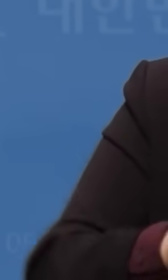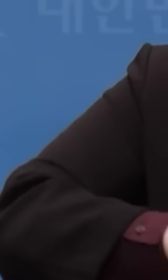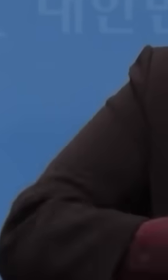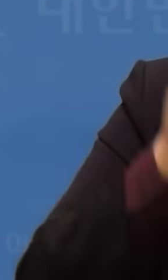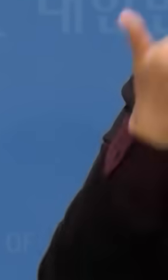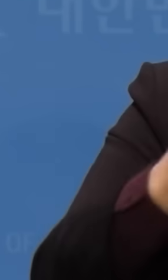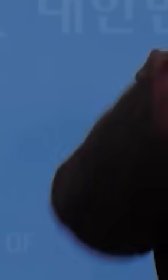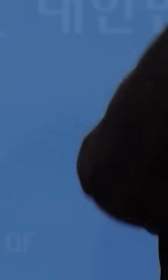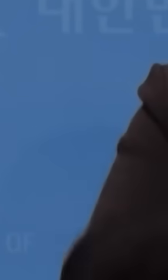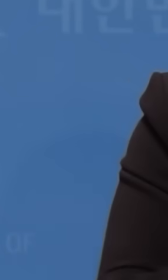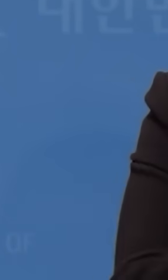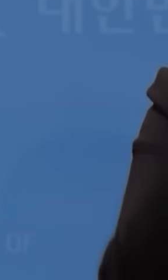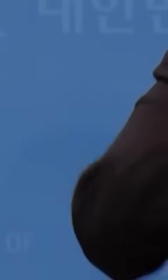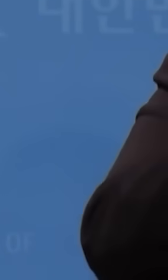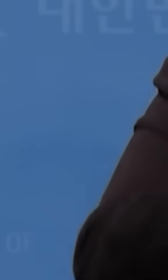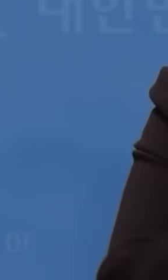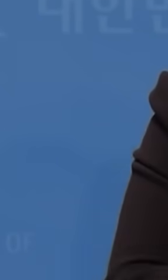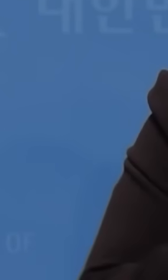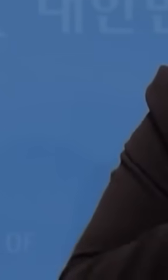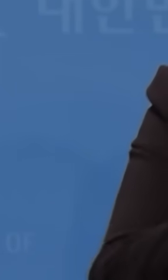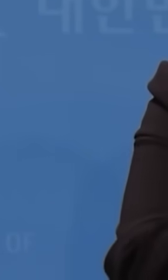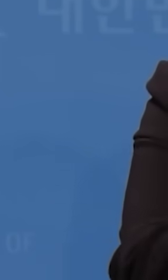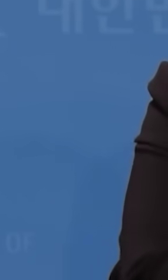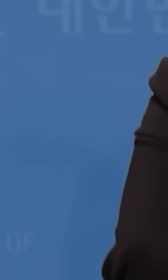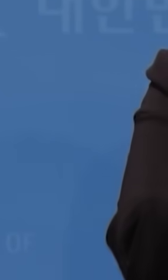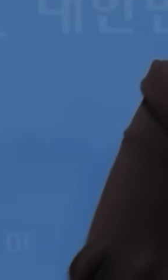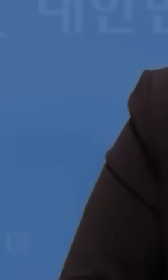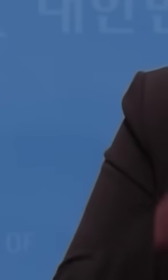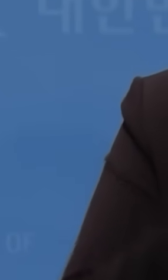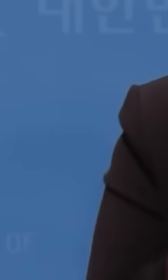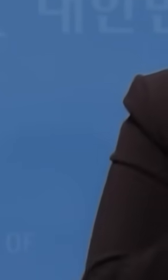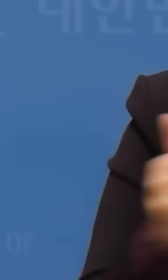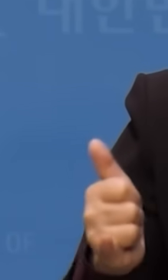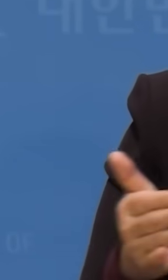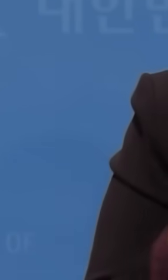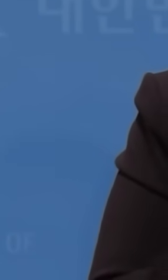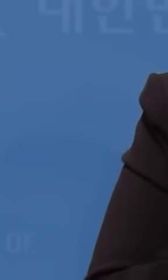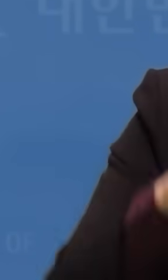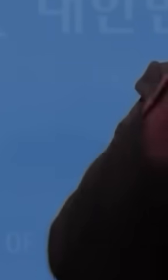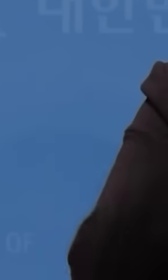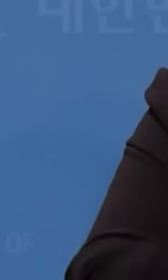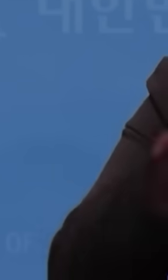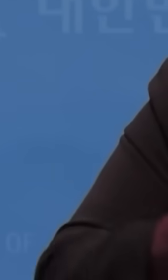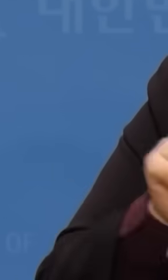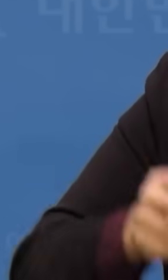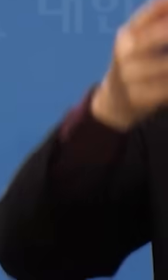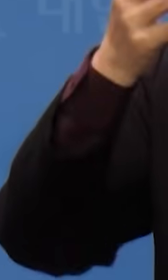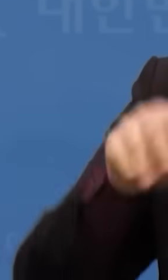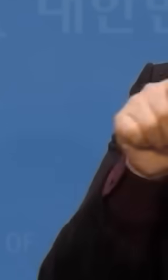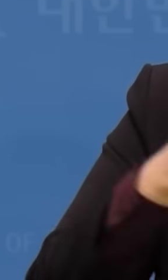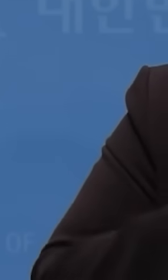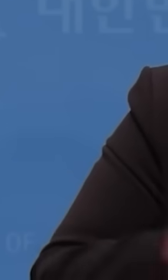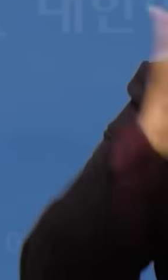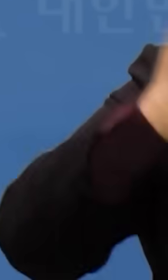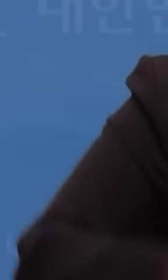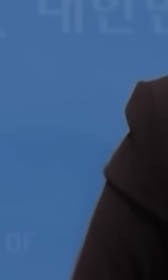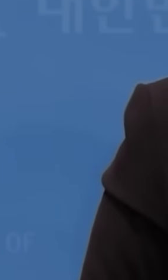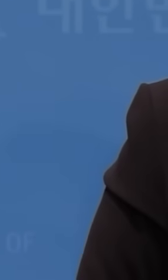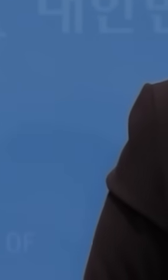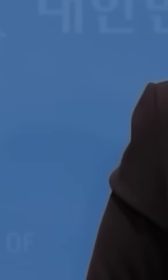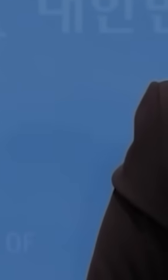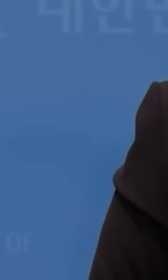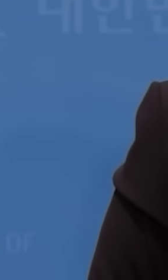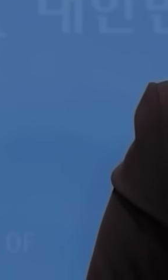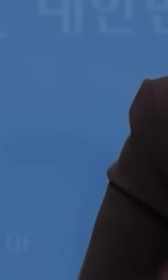적어냈습니다. 제가 직접 피해자이다 보니 현행법은 문제가 너무 많습니다.